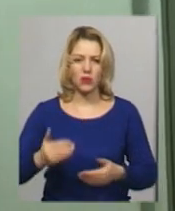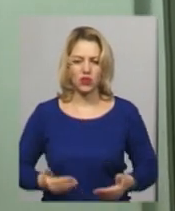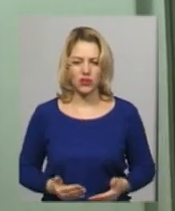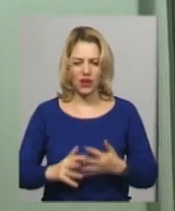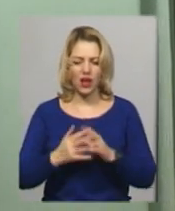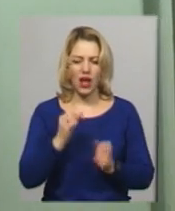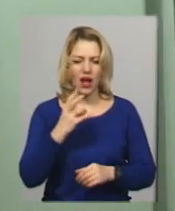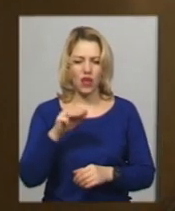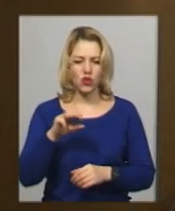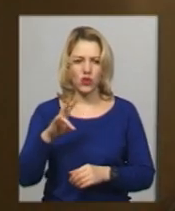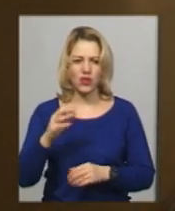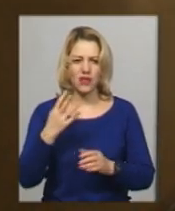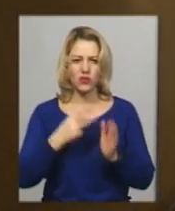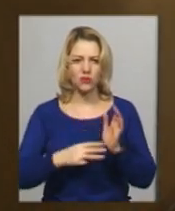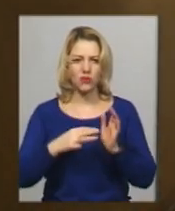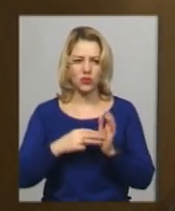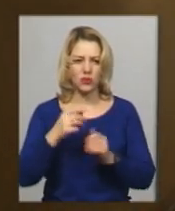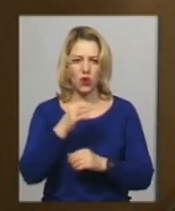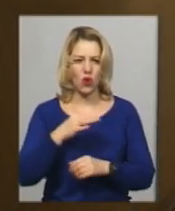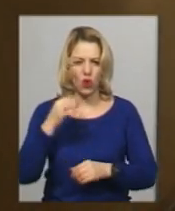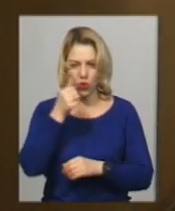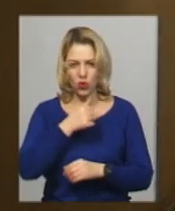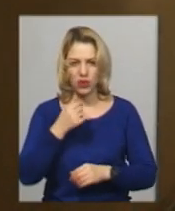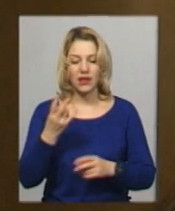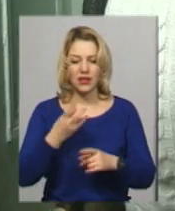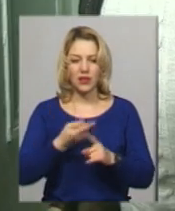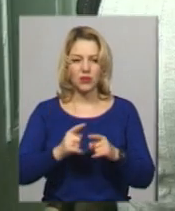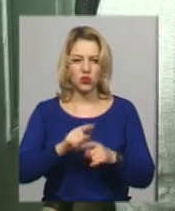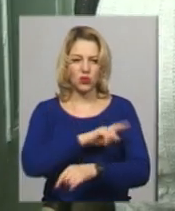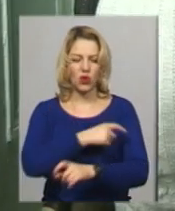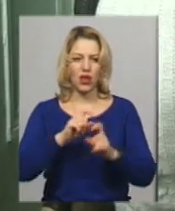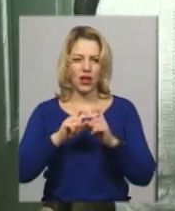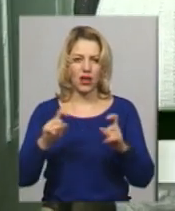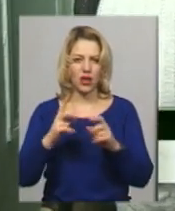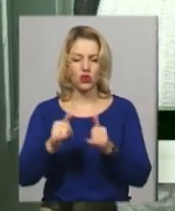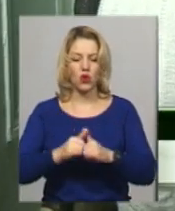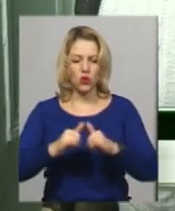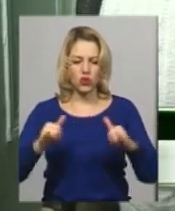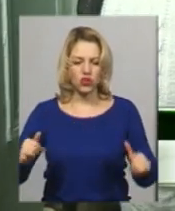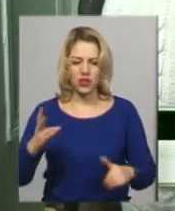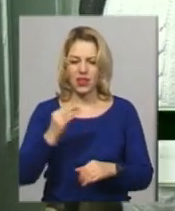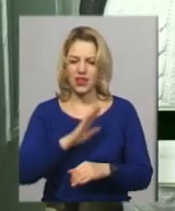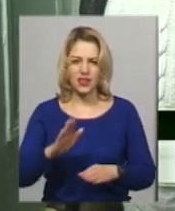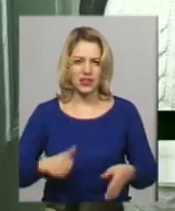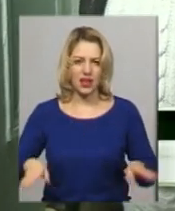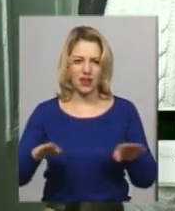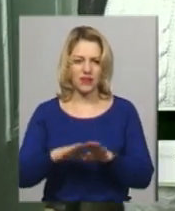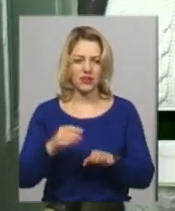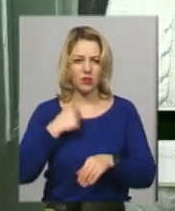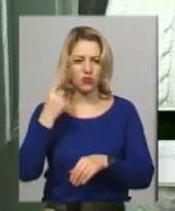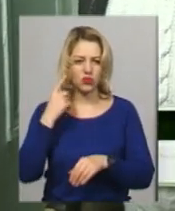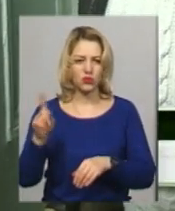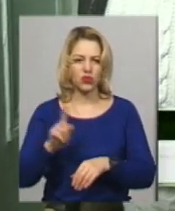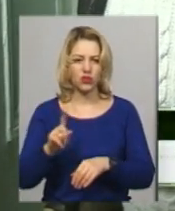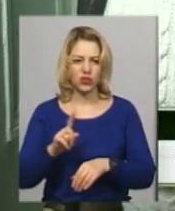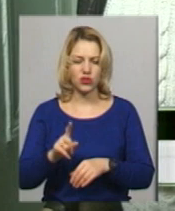58 років. Каже, лікарню потрібно розширювати, а не закривати. Я почула, що маю закривати лікарню, я три дні